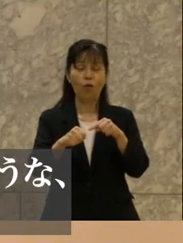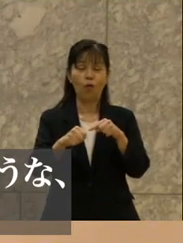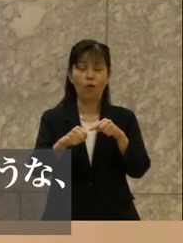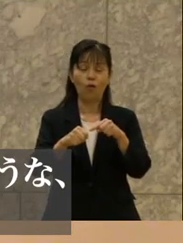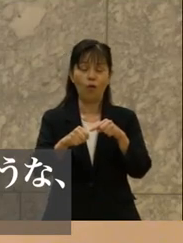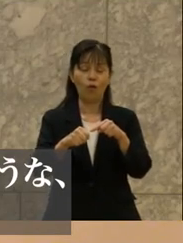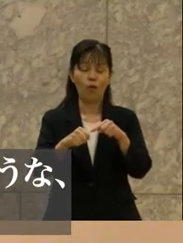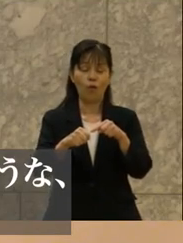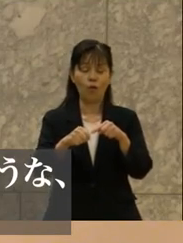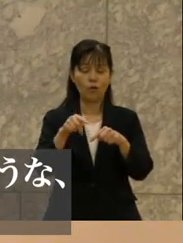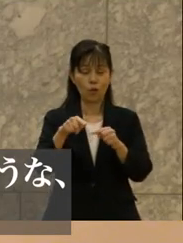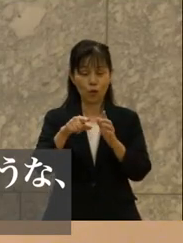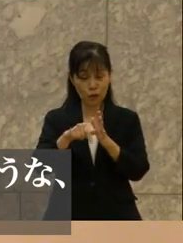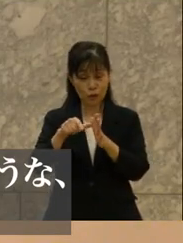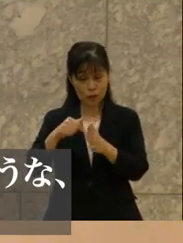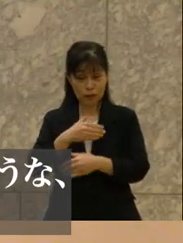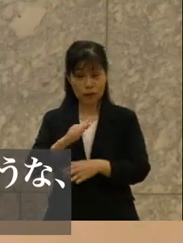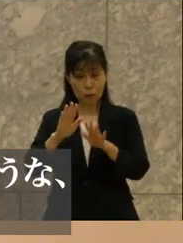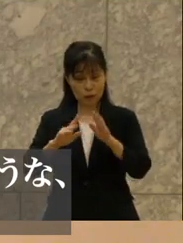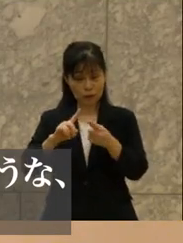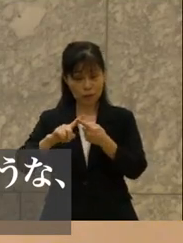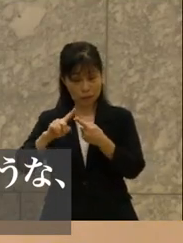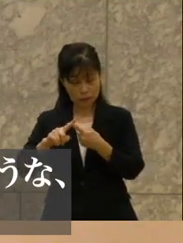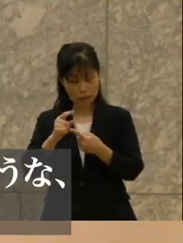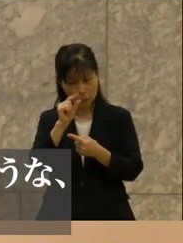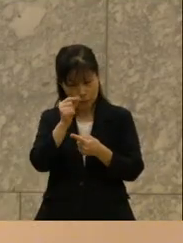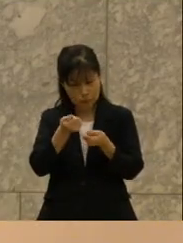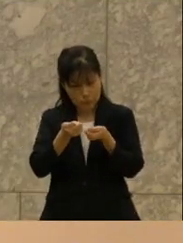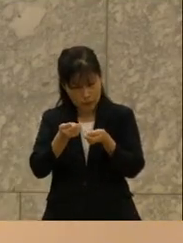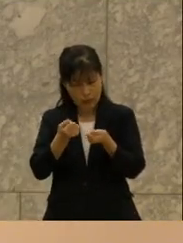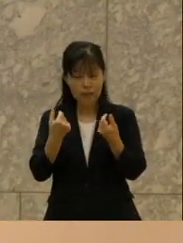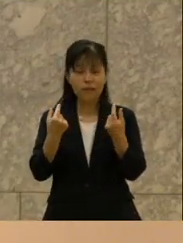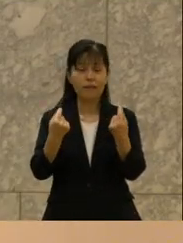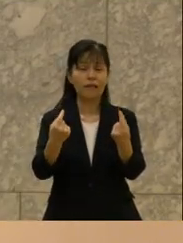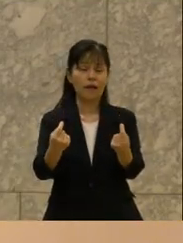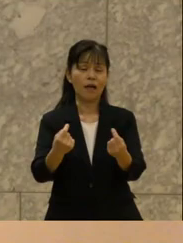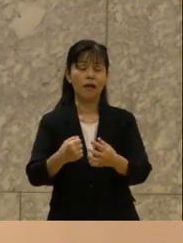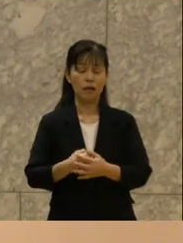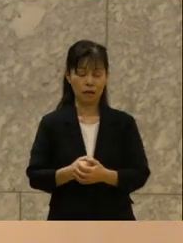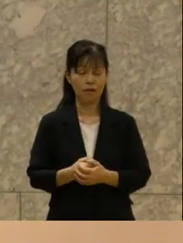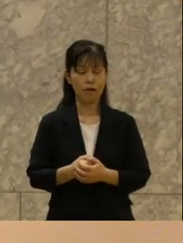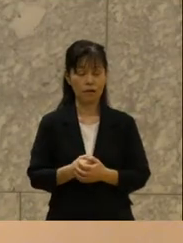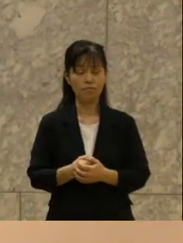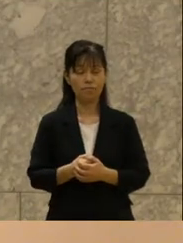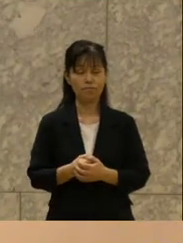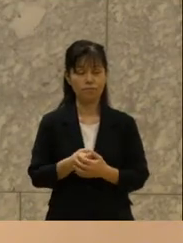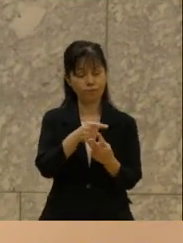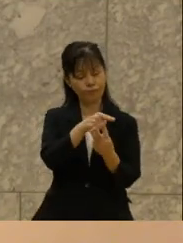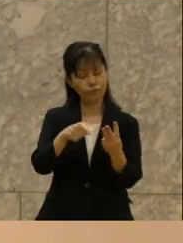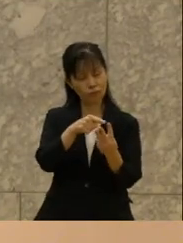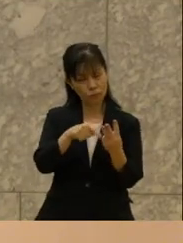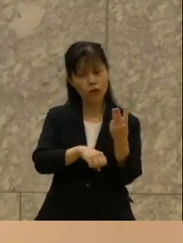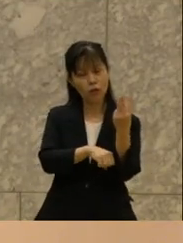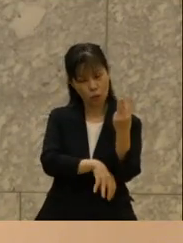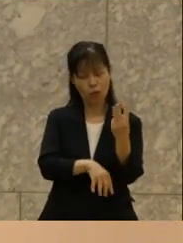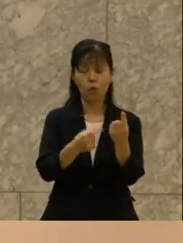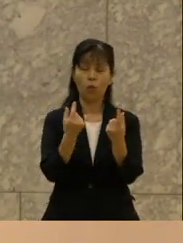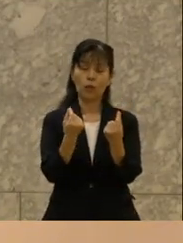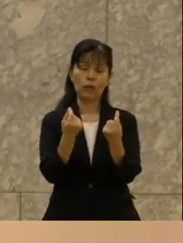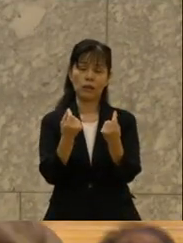その時々の体調を見ながら微調整をしているようなそんな感じです大きな流れとしては基本的には同じかな